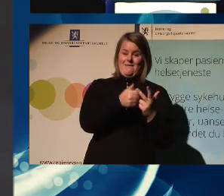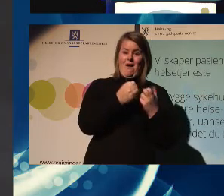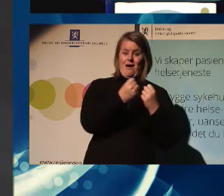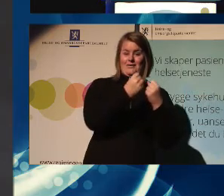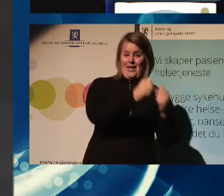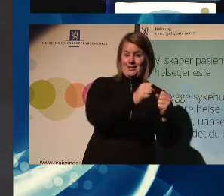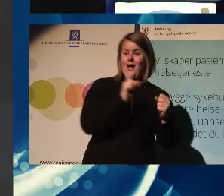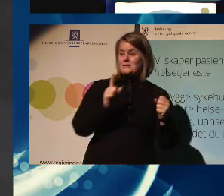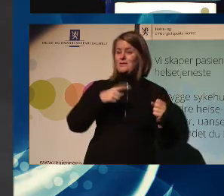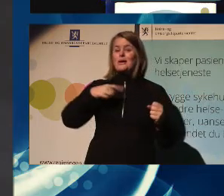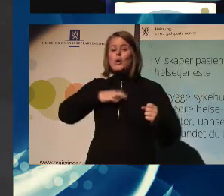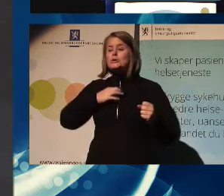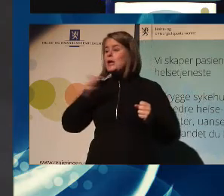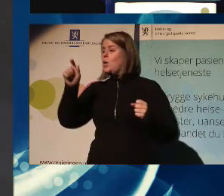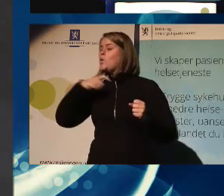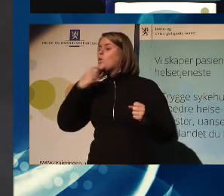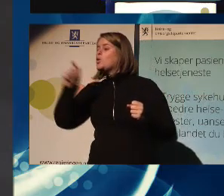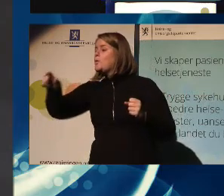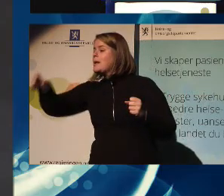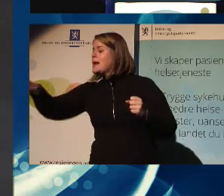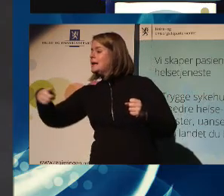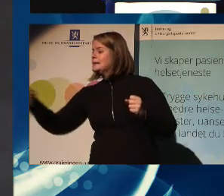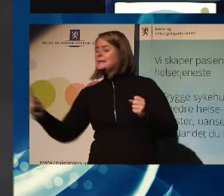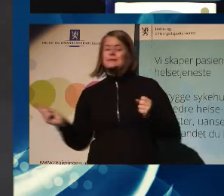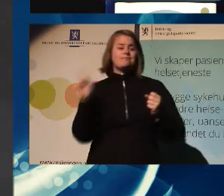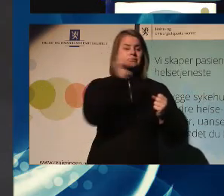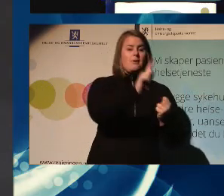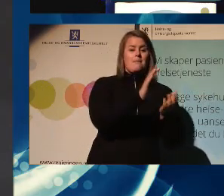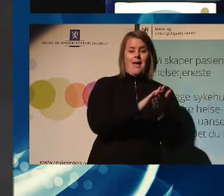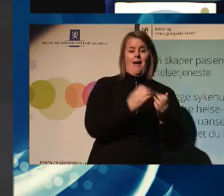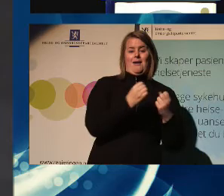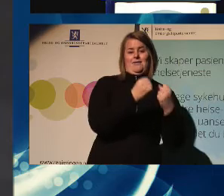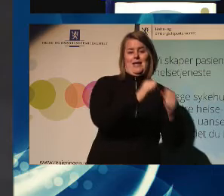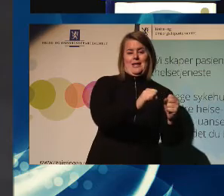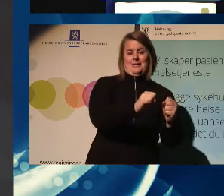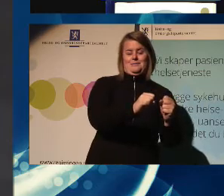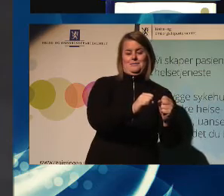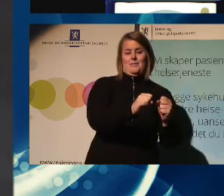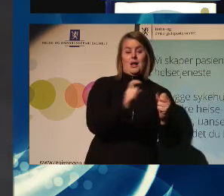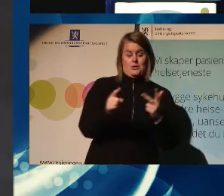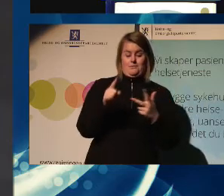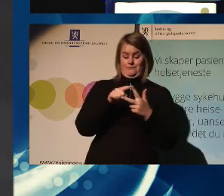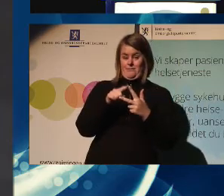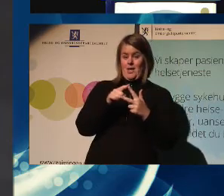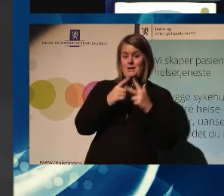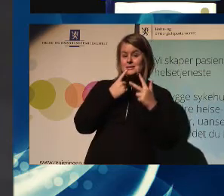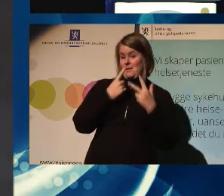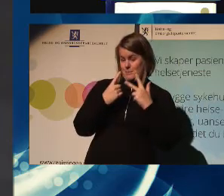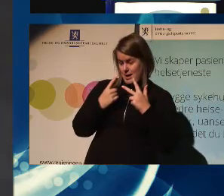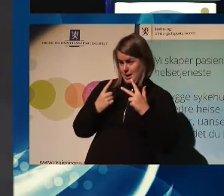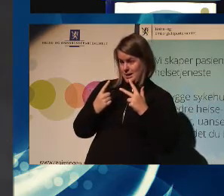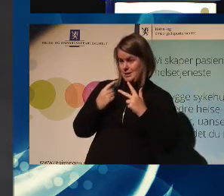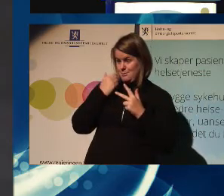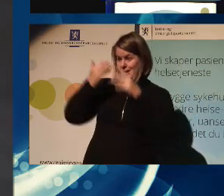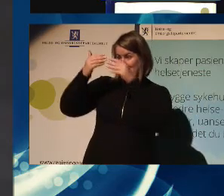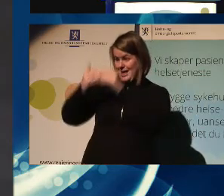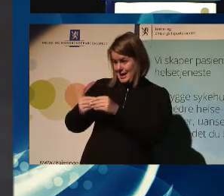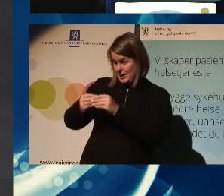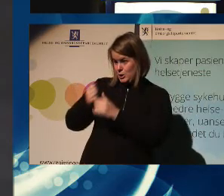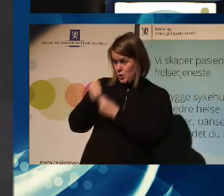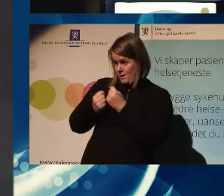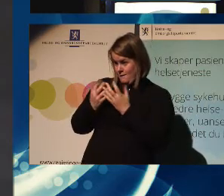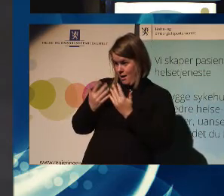ut. Så det vi gjør da, etter vi har blitt enige om hva vi skal prøve i samtalen, så tar jeg